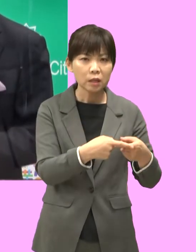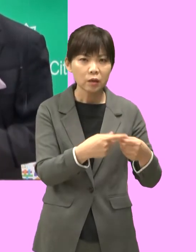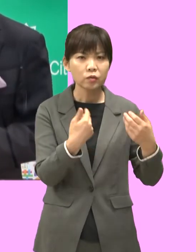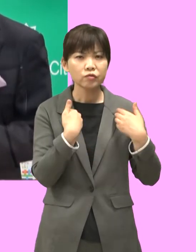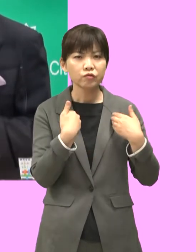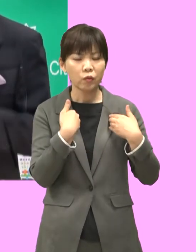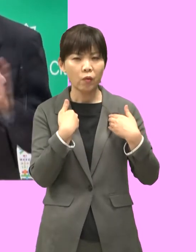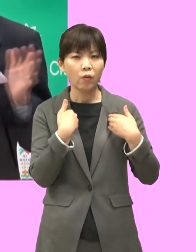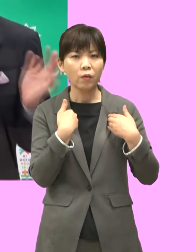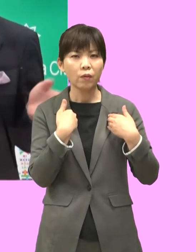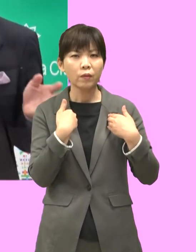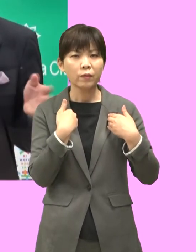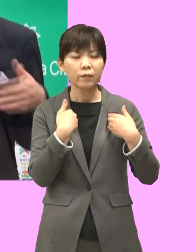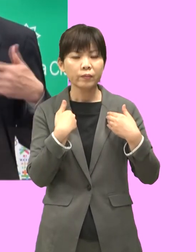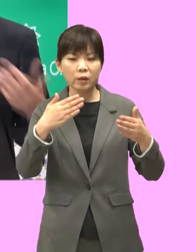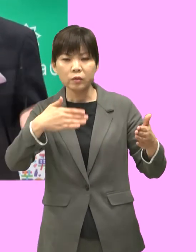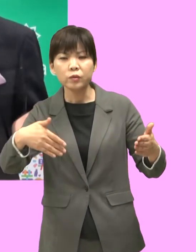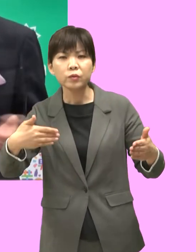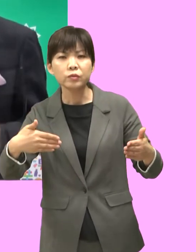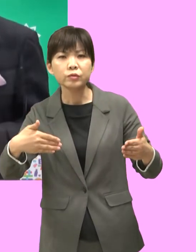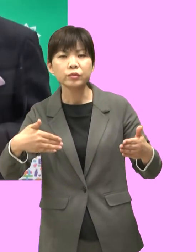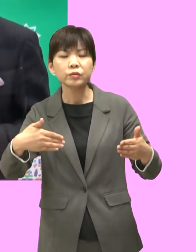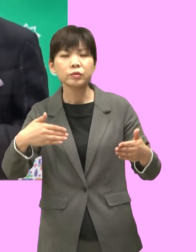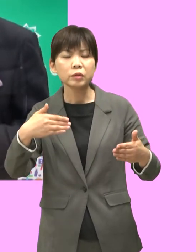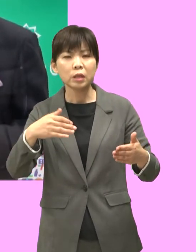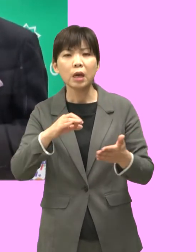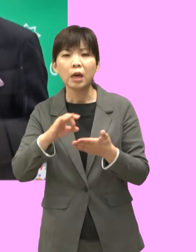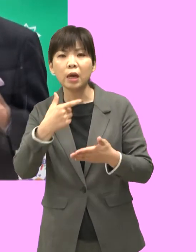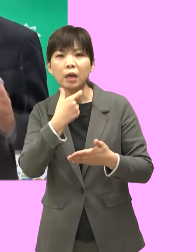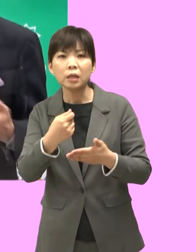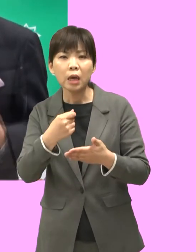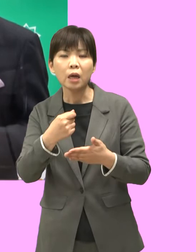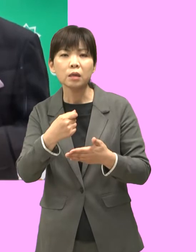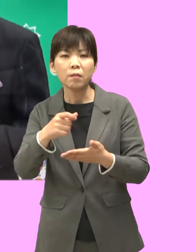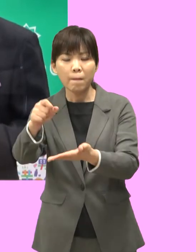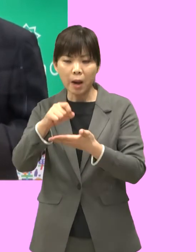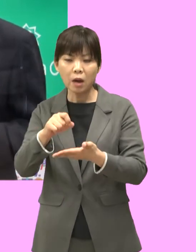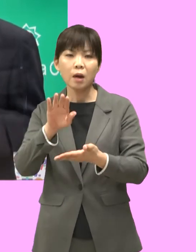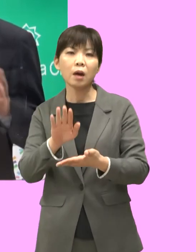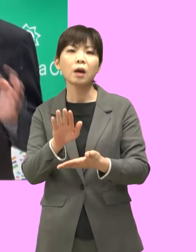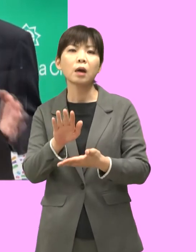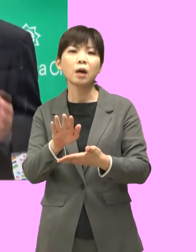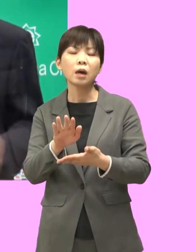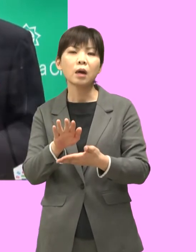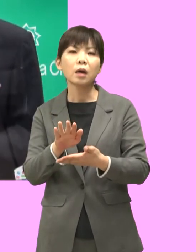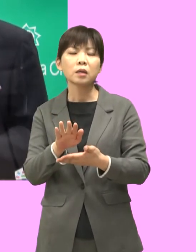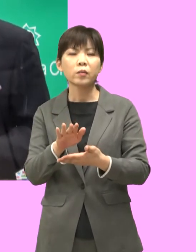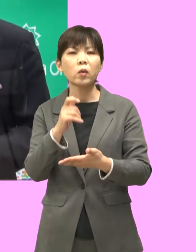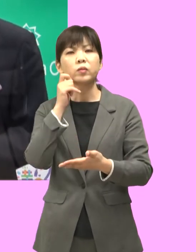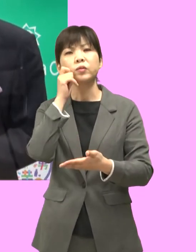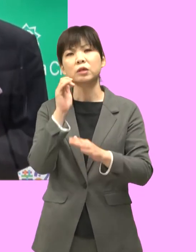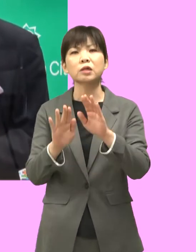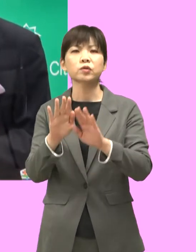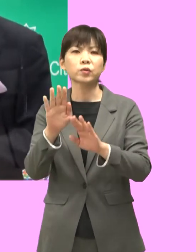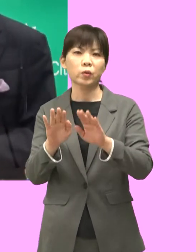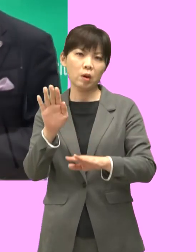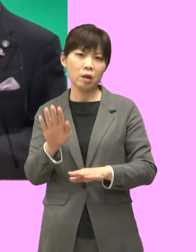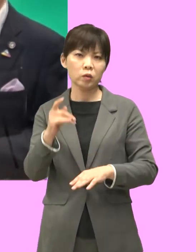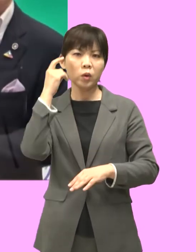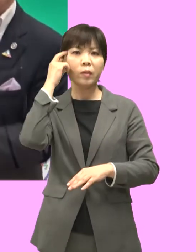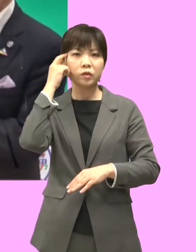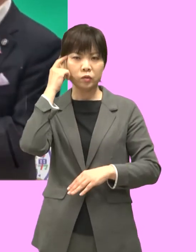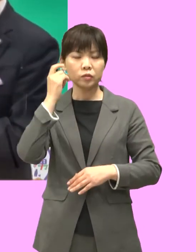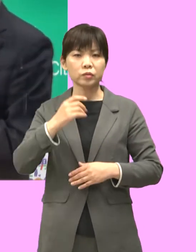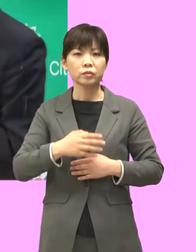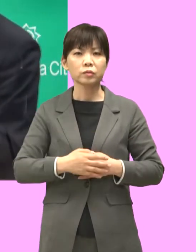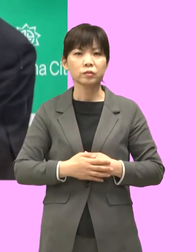、その点では年度途中に言われてもなかなか買うための段取りができないということになってしまいます。その